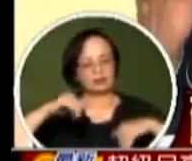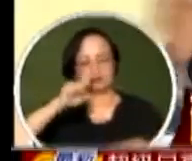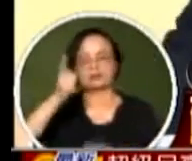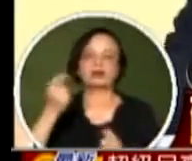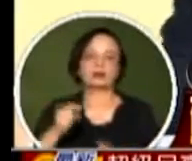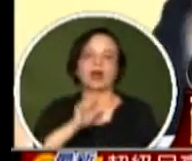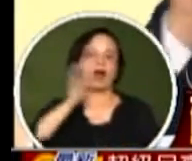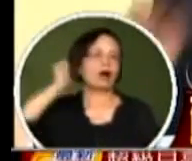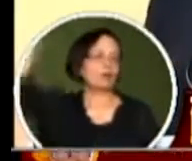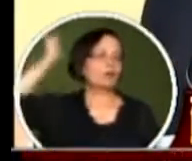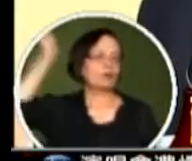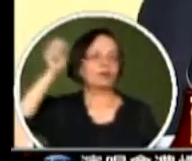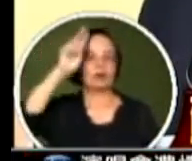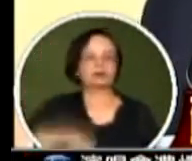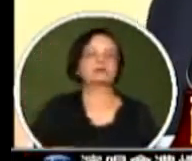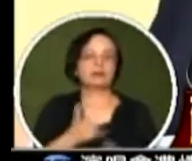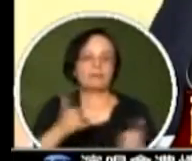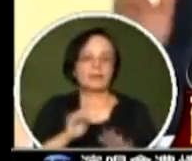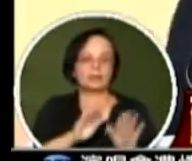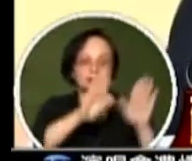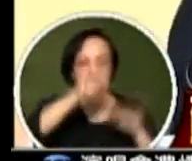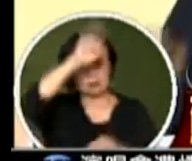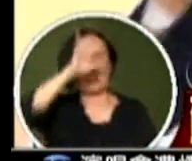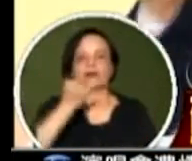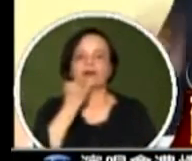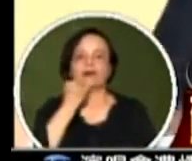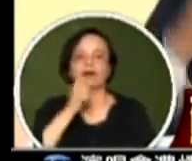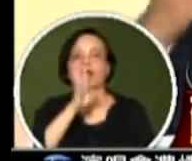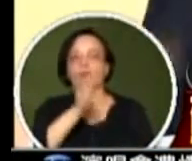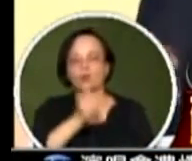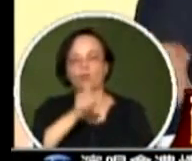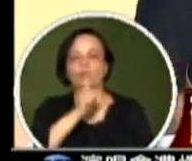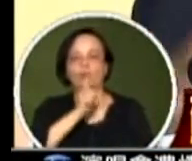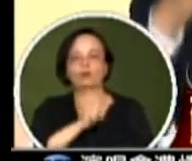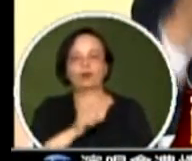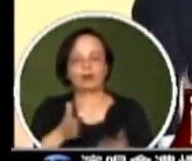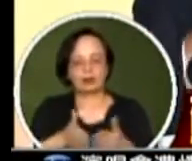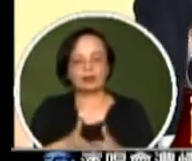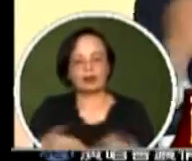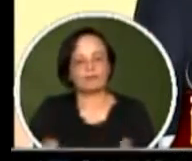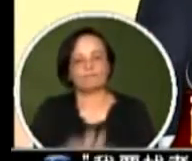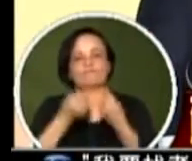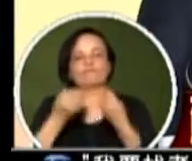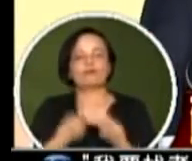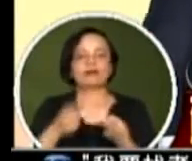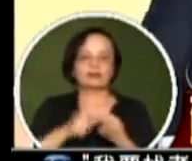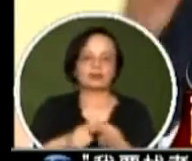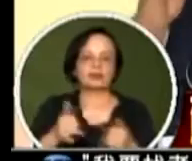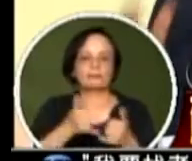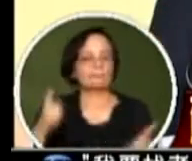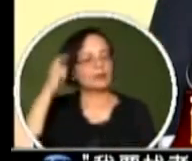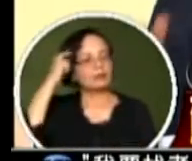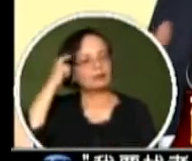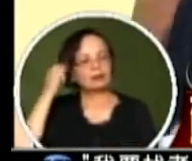是街头，民进党拢袂当缺席。民进党爱反映这个民意，用最大人民的力量。因